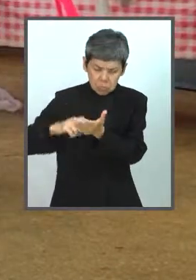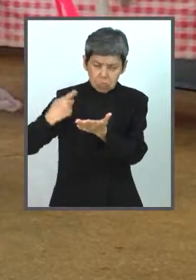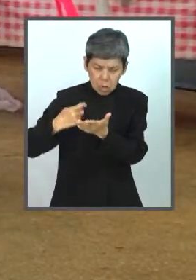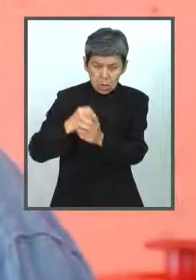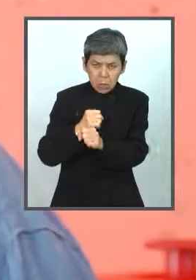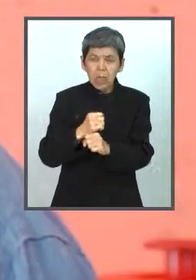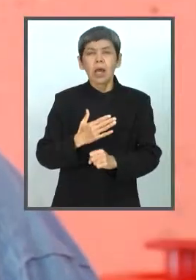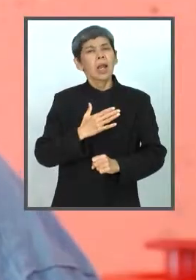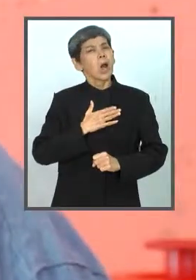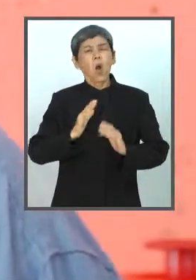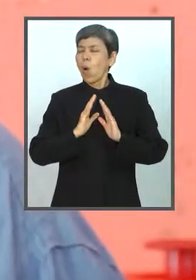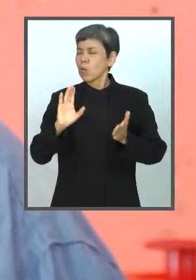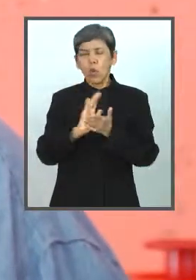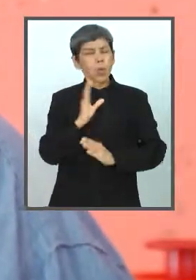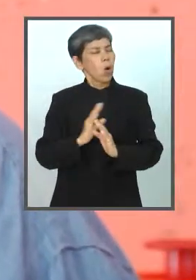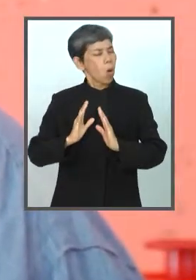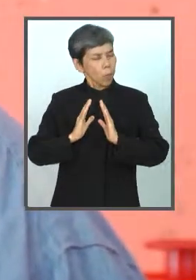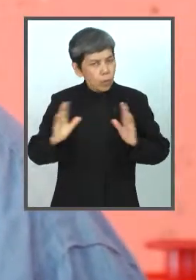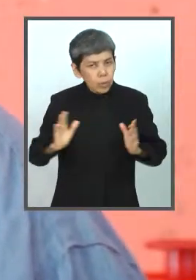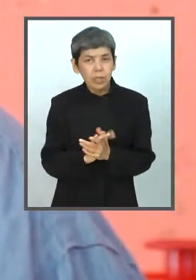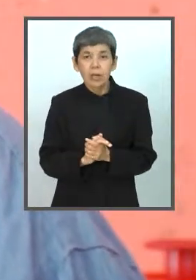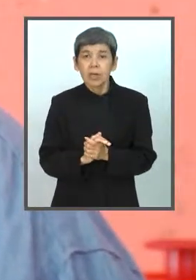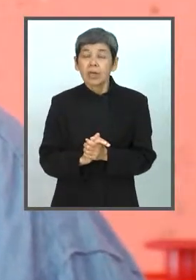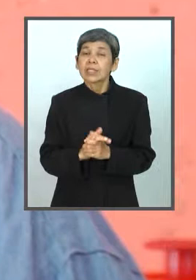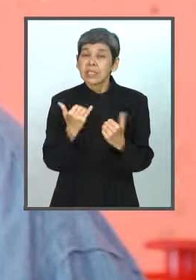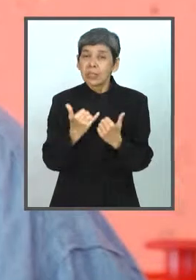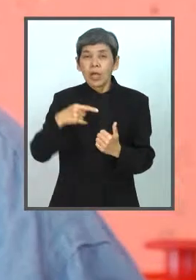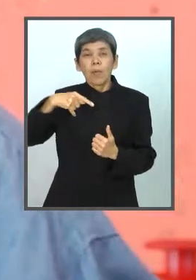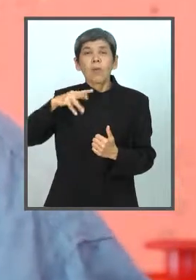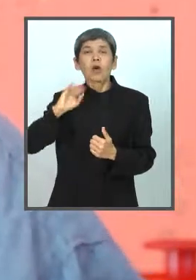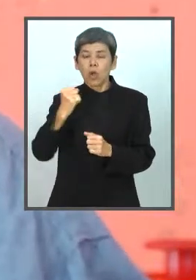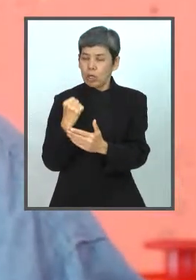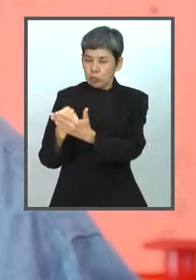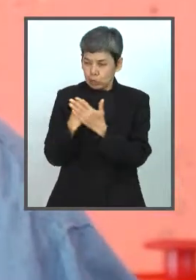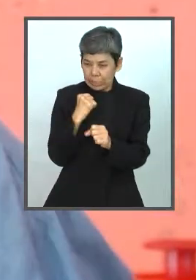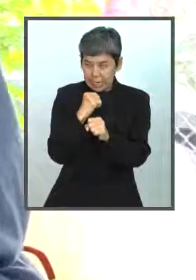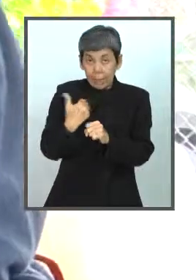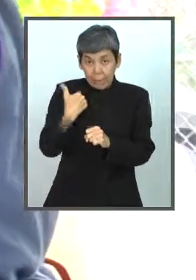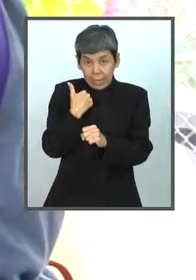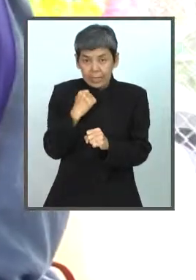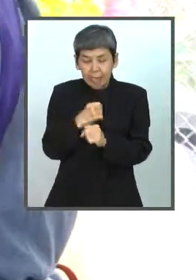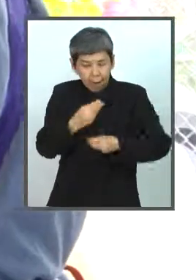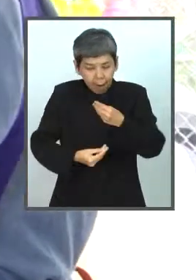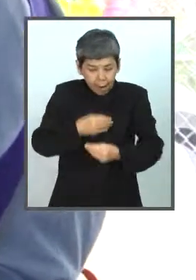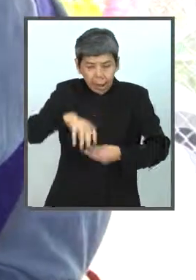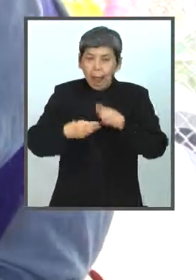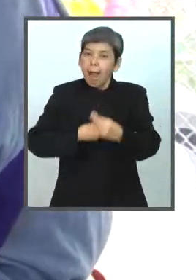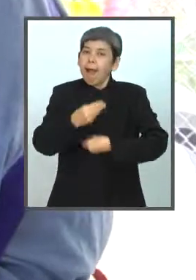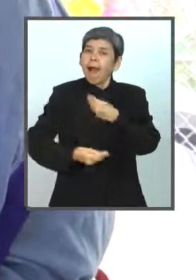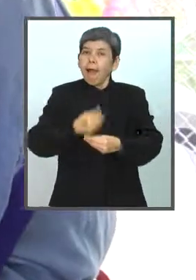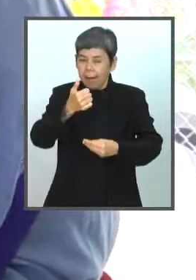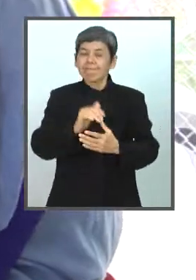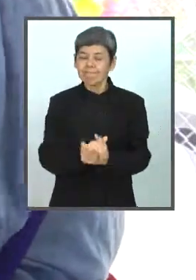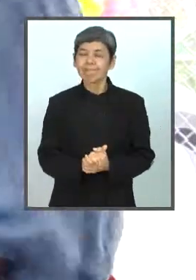วยหลายๆอย่างก็ขอขอบคุณนะกองทุนคนพิการนะคะพัฒนาสังคมคนพิการที่ช่วยเหลือให้เรามีการมาได้มาขายลงทุนเงินล